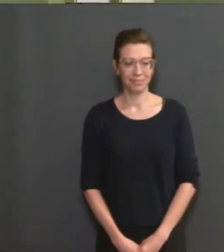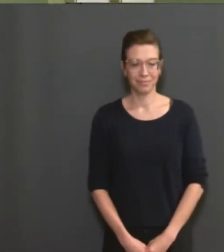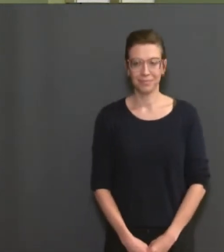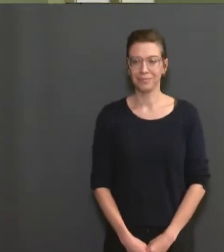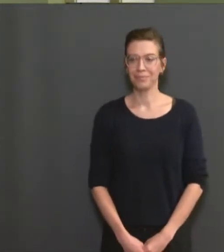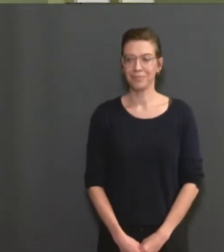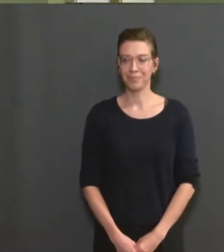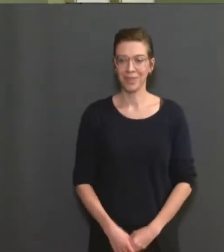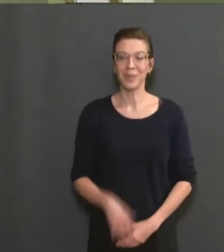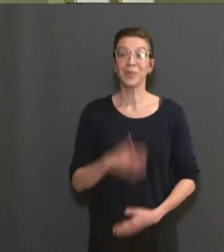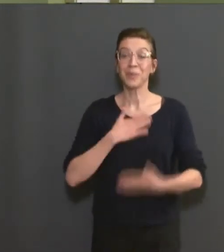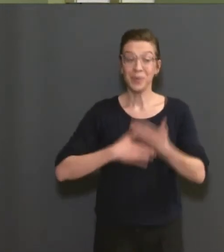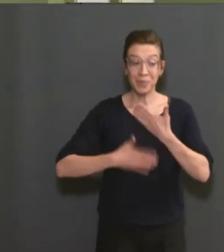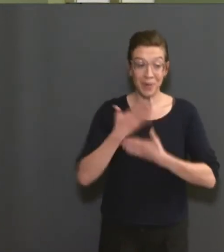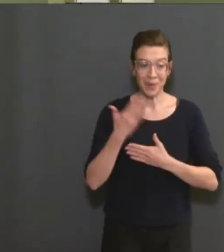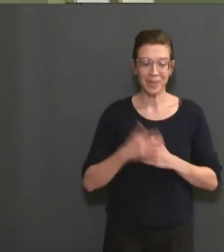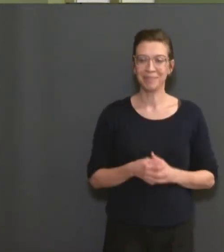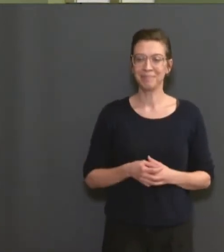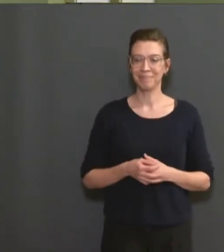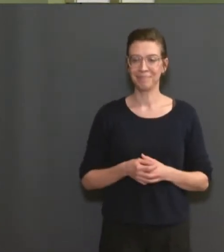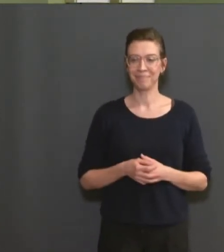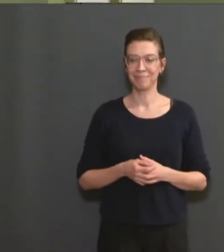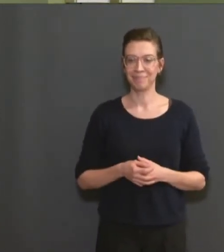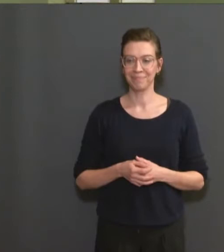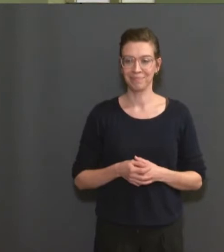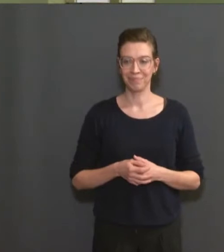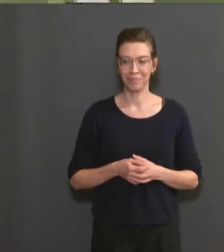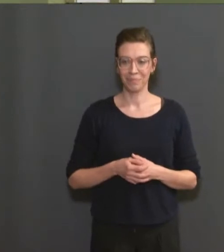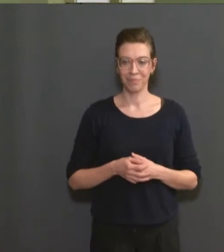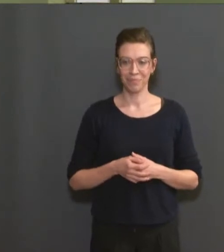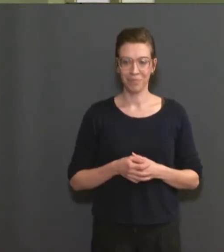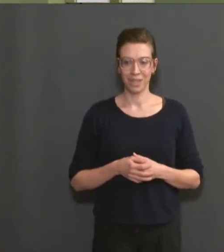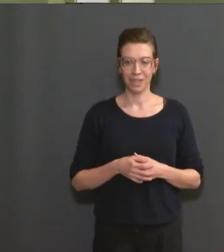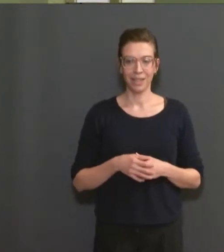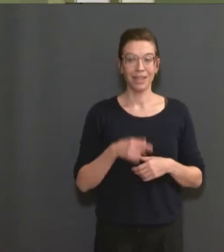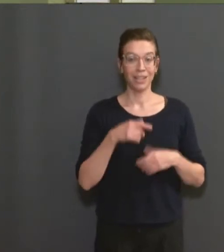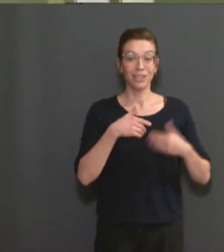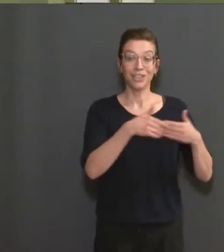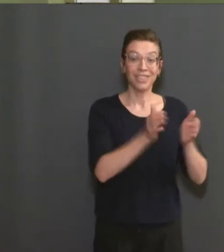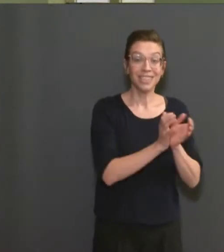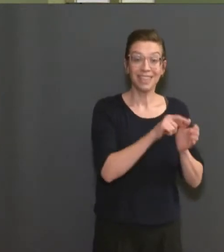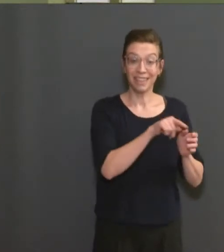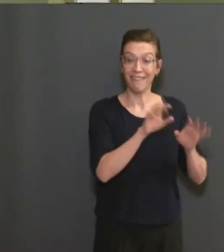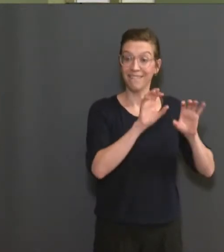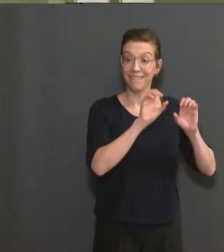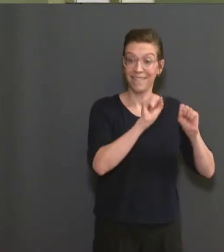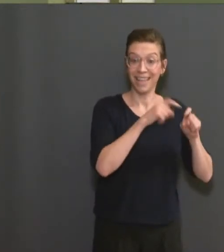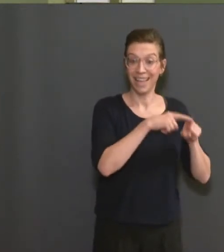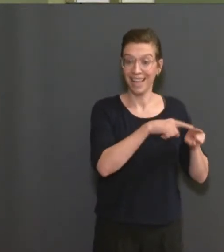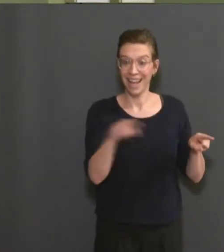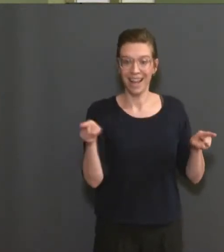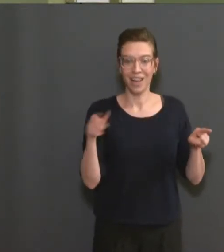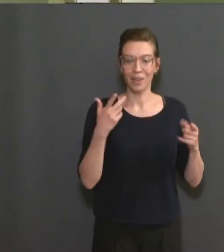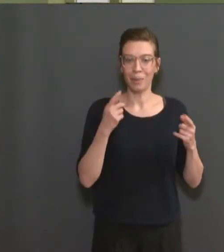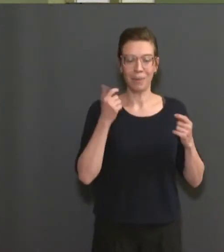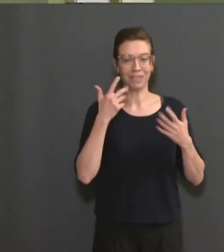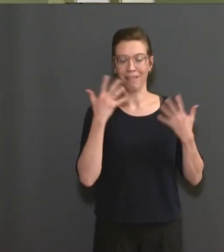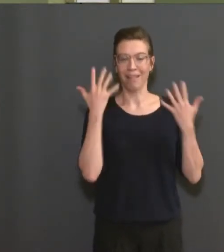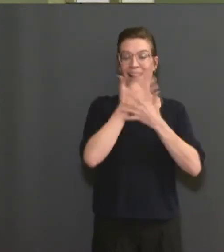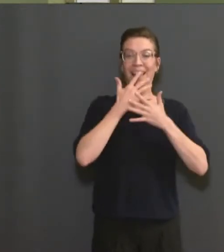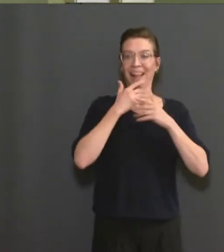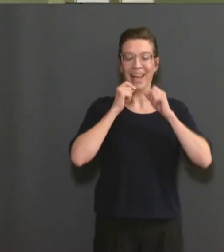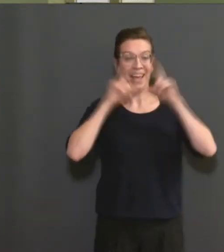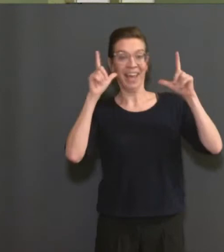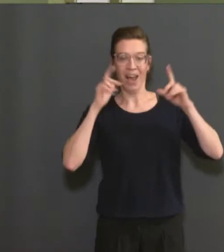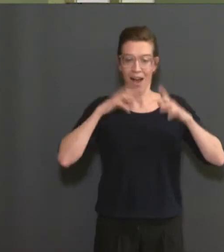Goedemorgen. In veel gezinnen met kinderen zal het deze morgen misschien terug een beetje hectisch zijn geweest. Zoeken naar